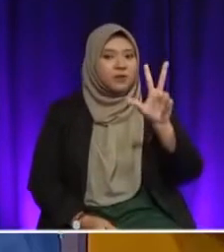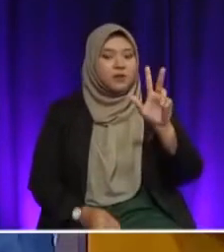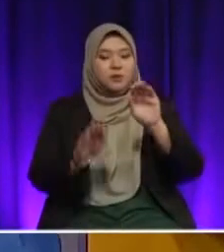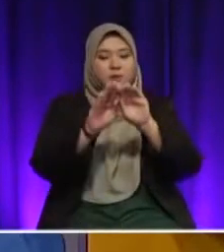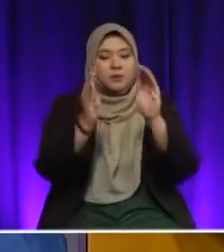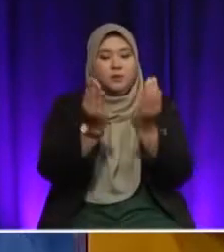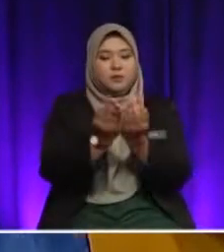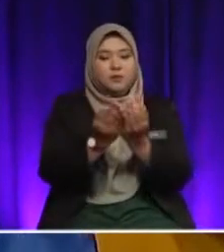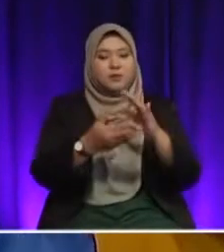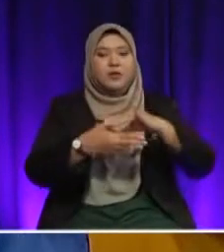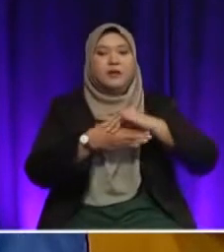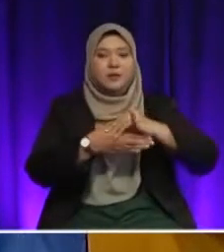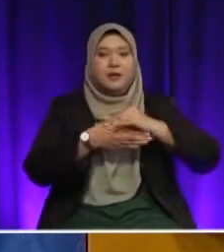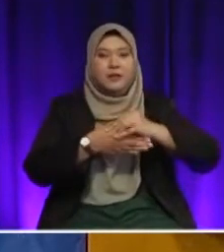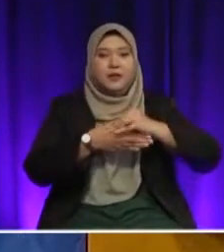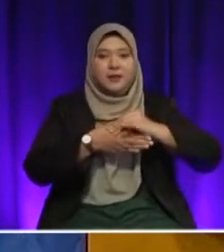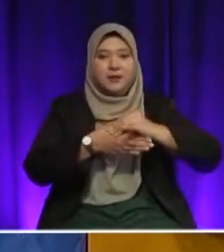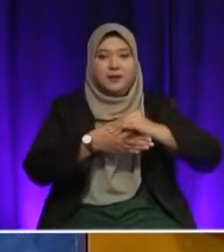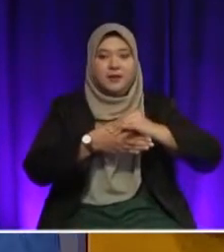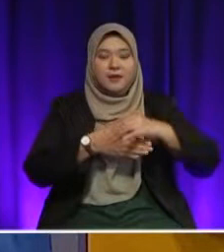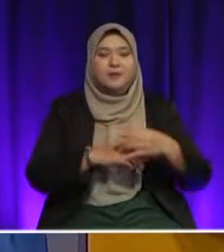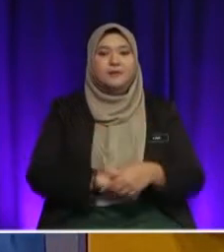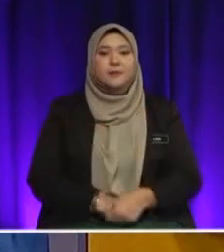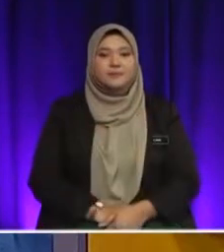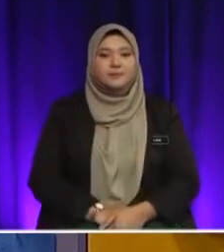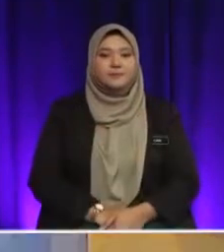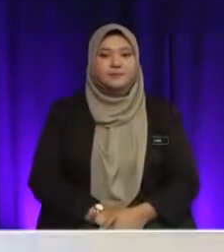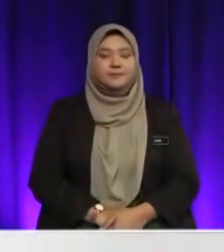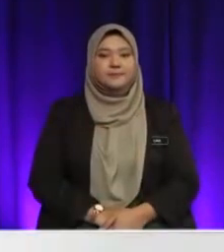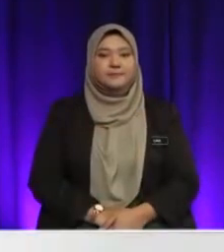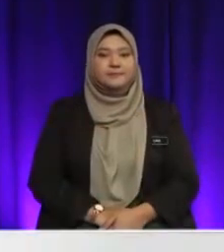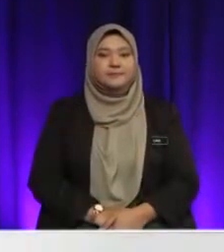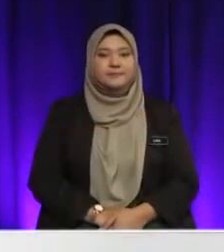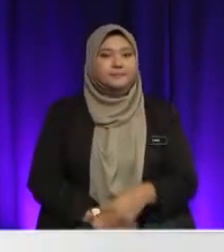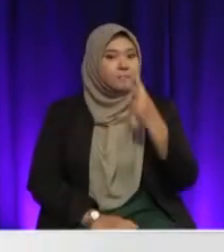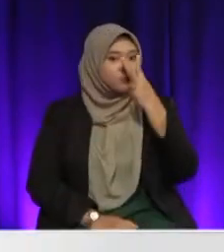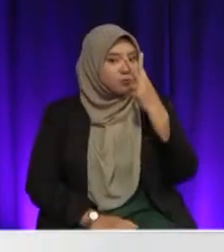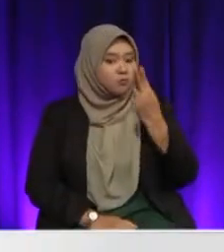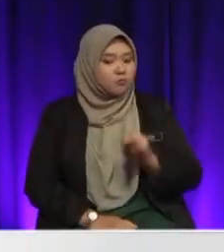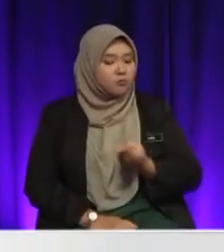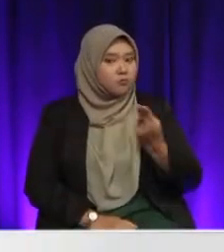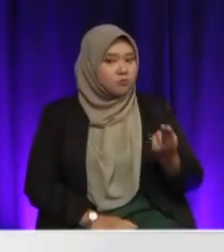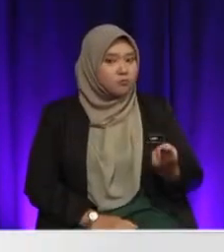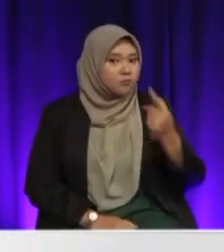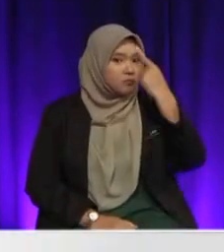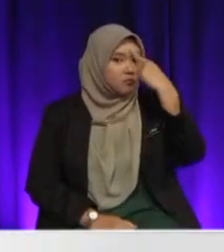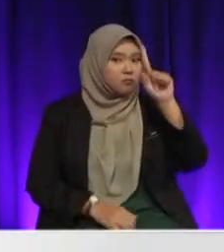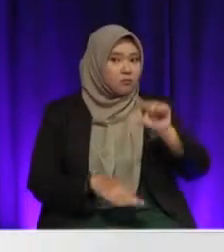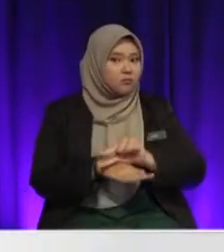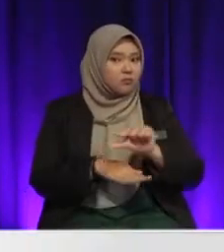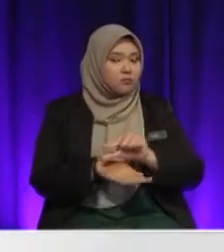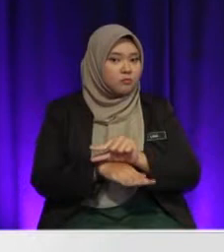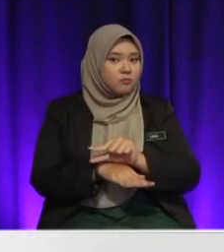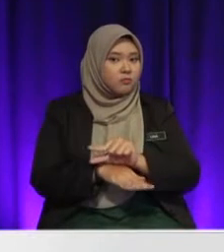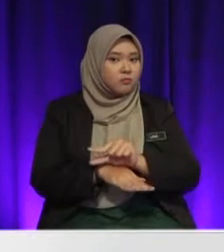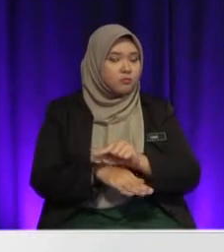sedap nih kita gunakan daging kisah dengan premix saja tapi primik ini banyaklah